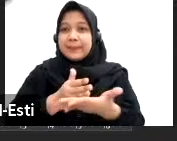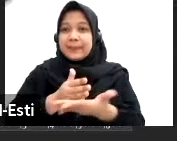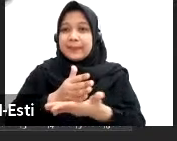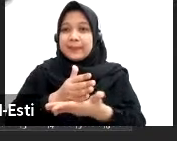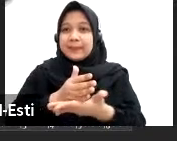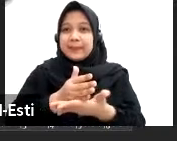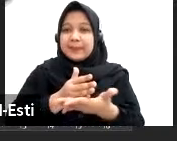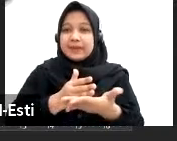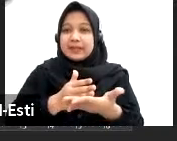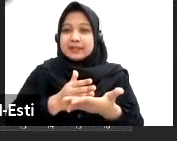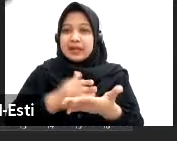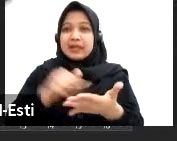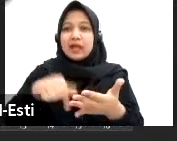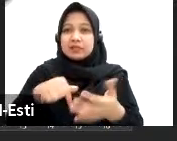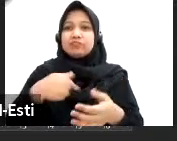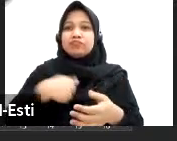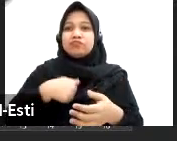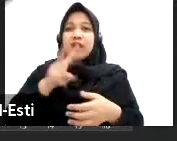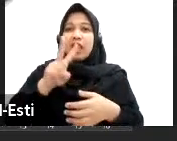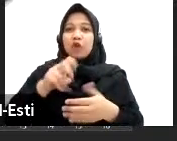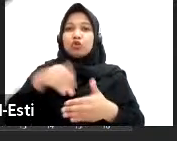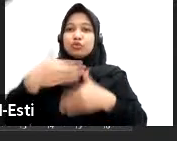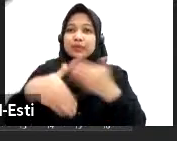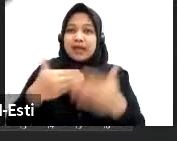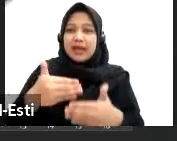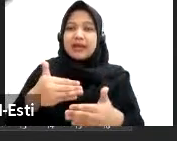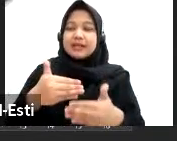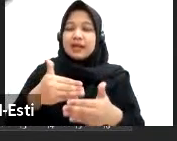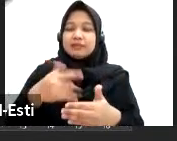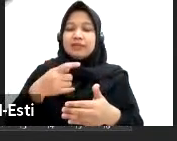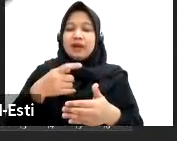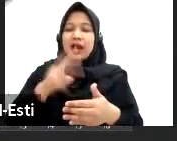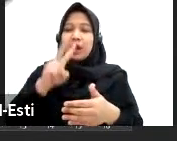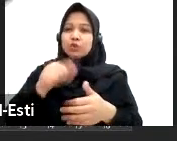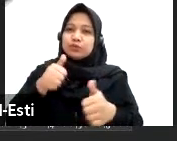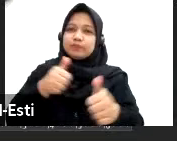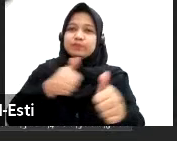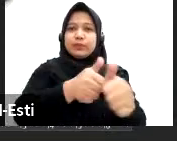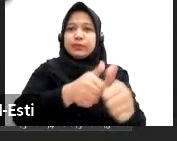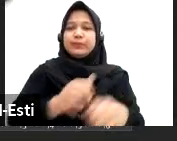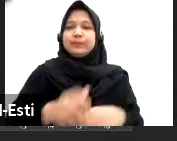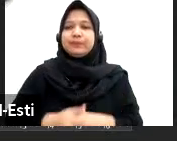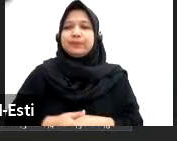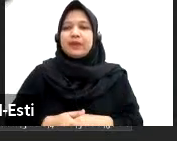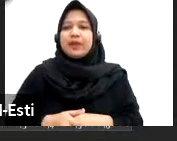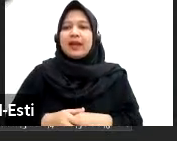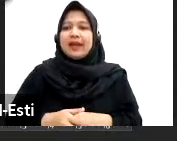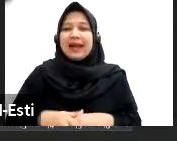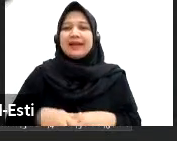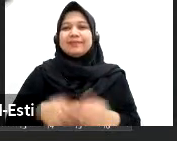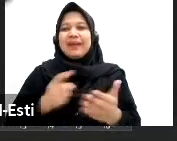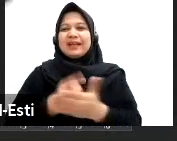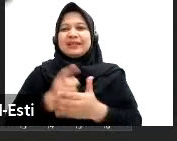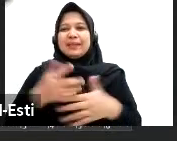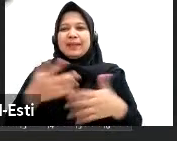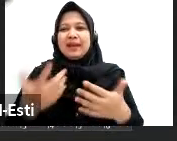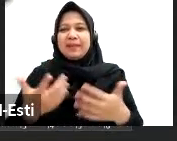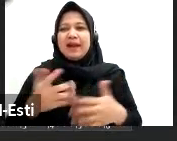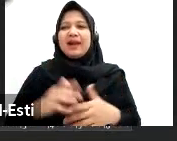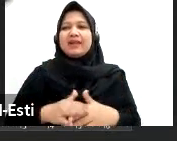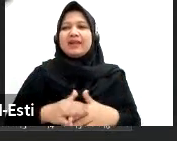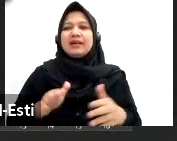akan berjalan dan kita harus mengikuti hal tersebut ancamannya ya Tadi ada perlindungan keamanan data masih lemahnya koordinasi